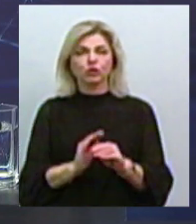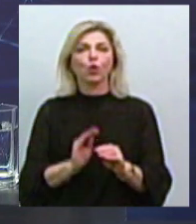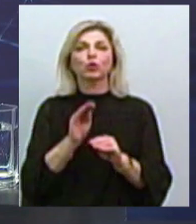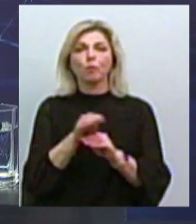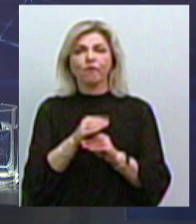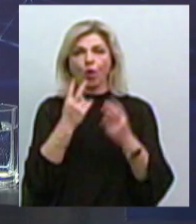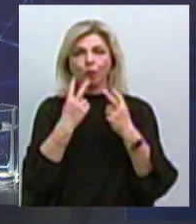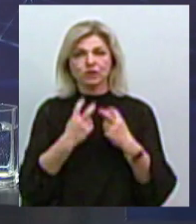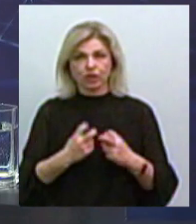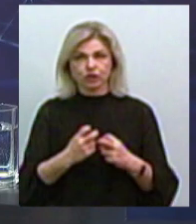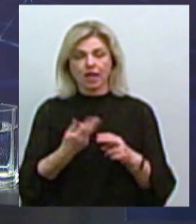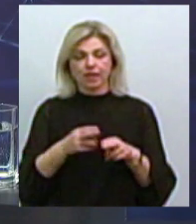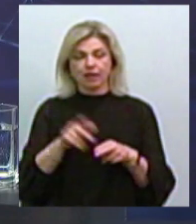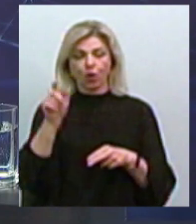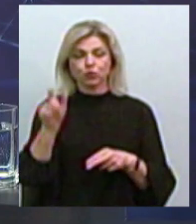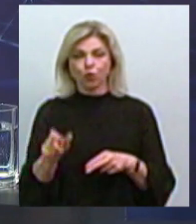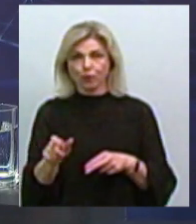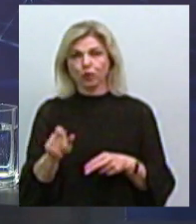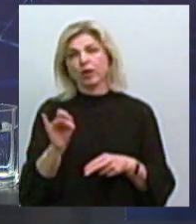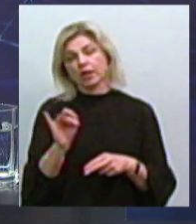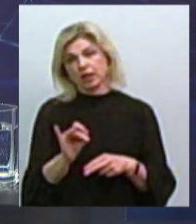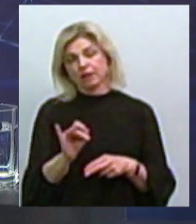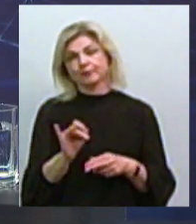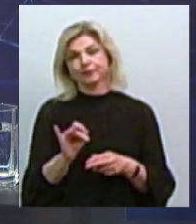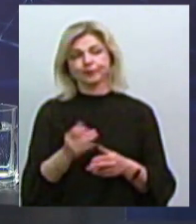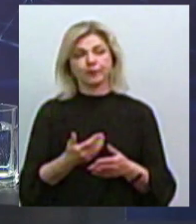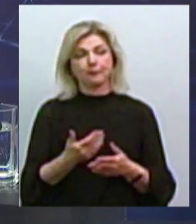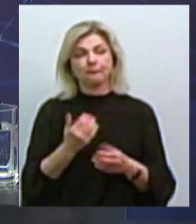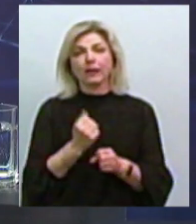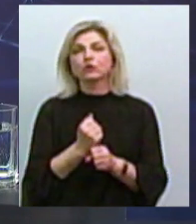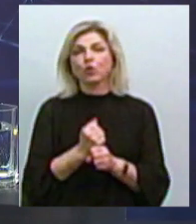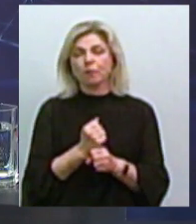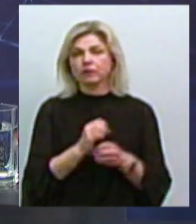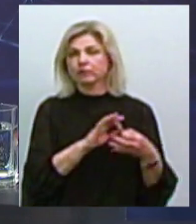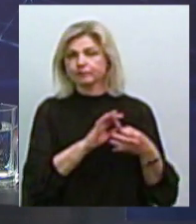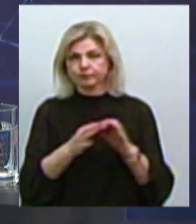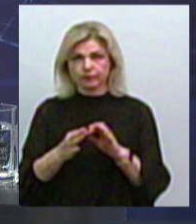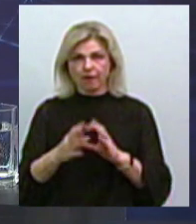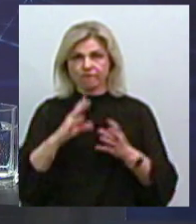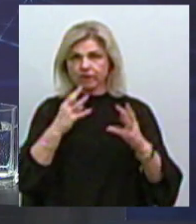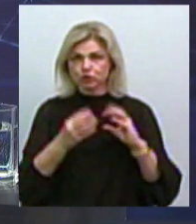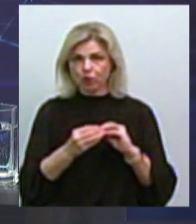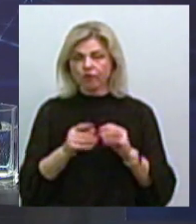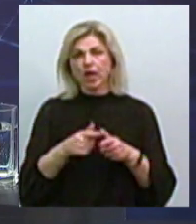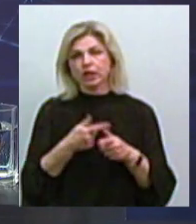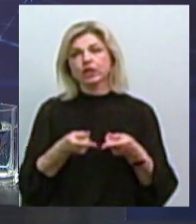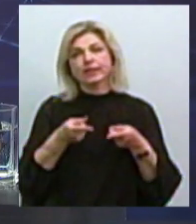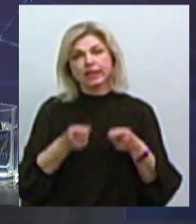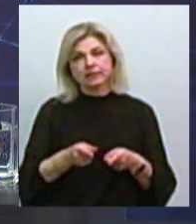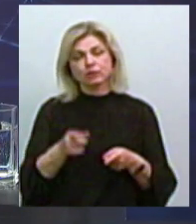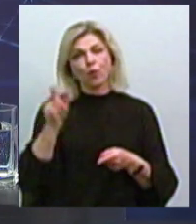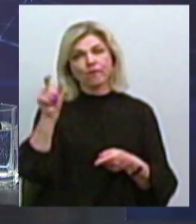додаткове обстеження з цією особою і, скажімо, вже зробити обґрунтований висновок. Або це дійсно